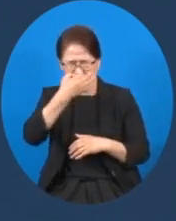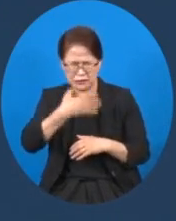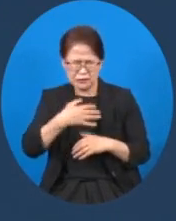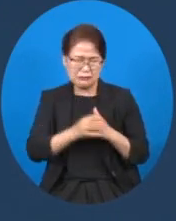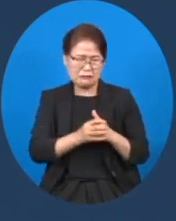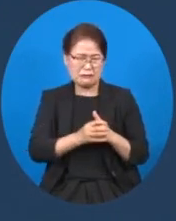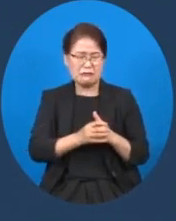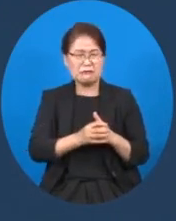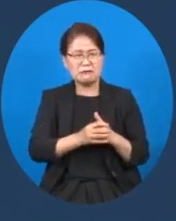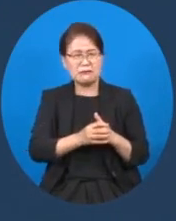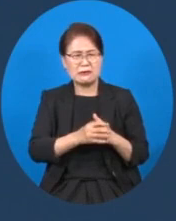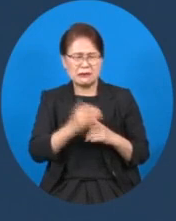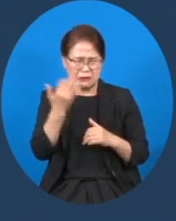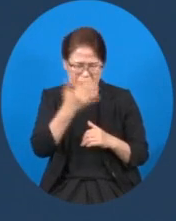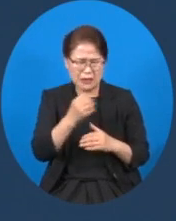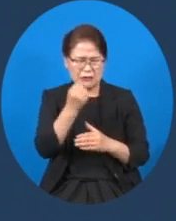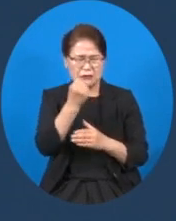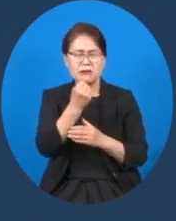예,